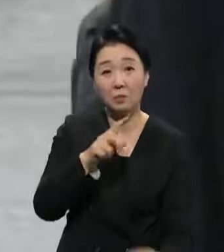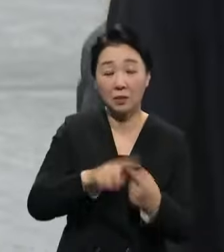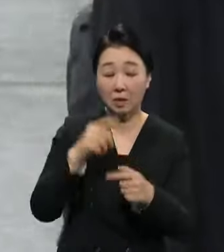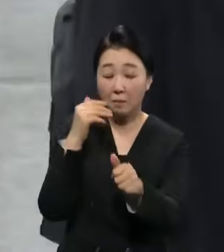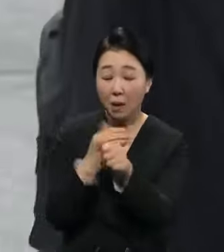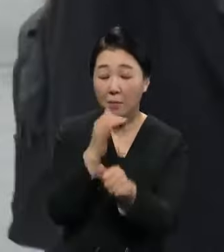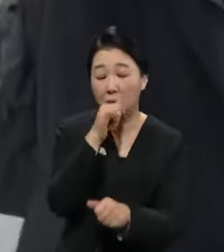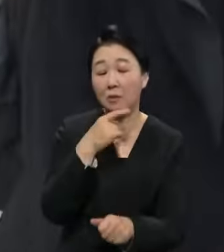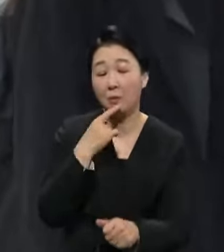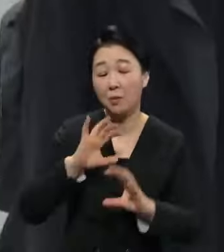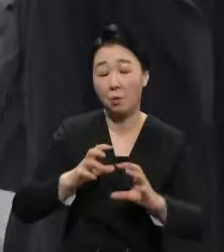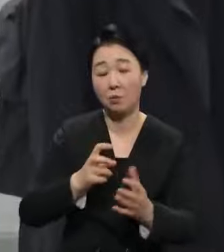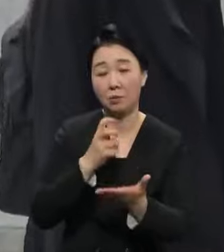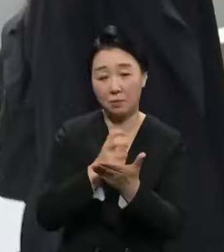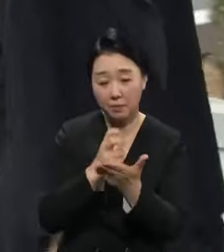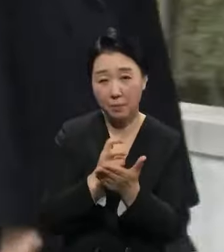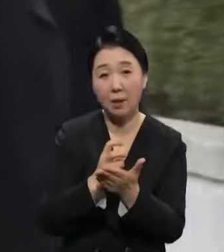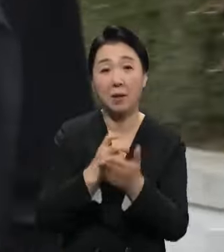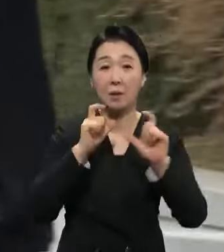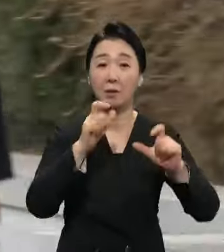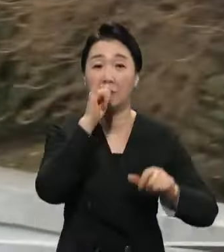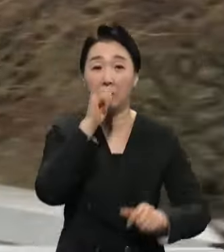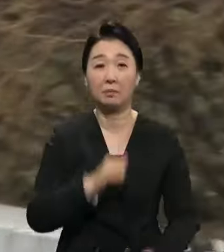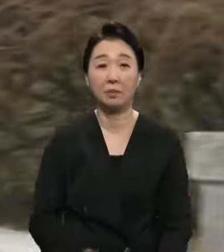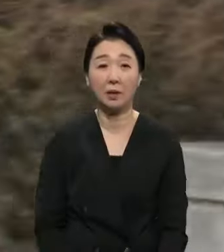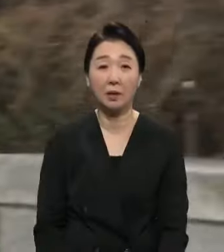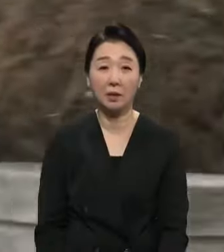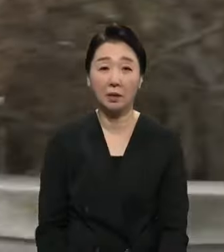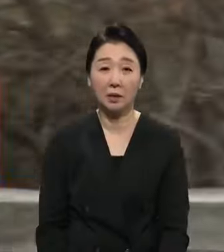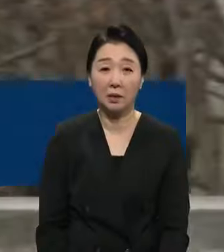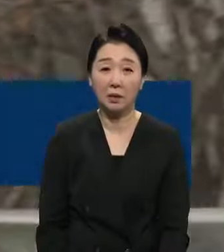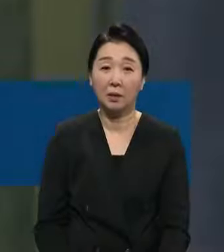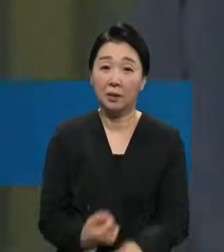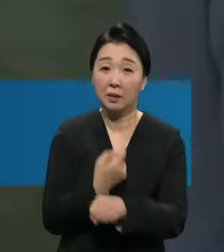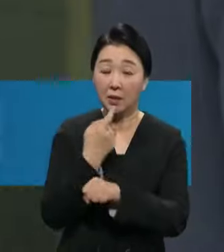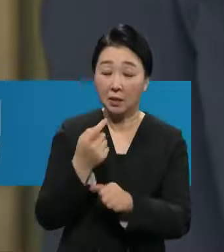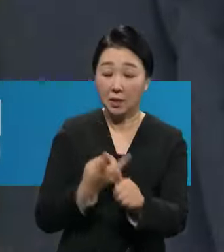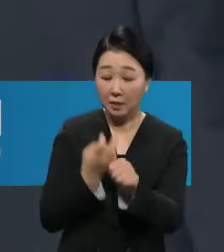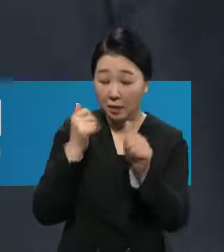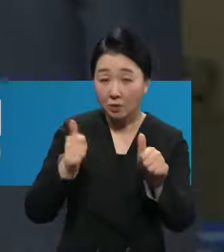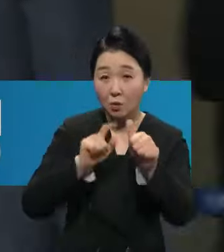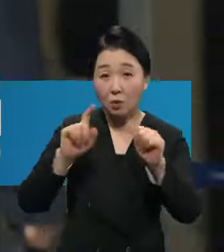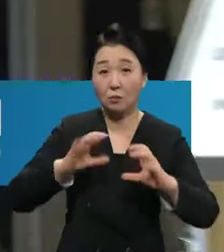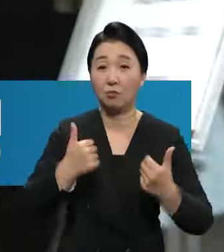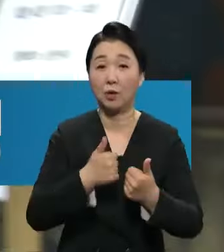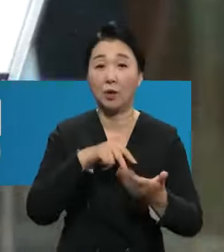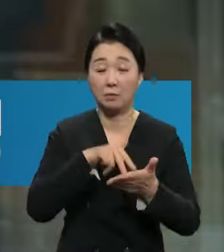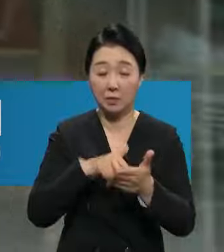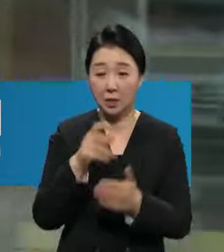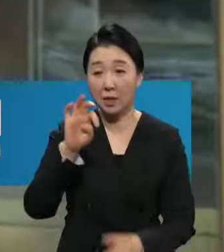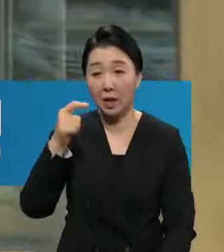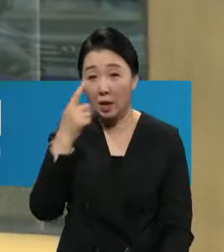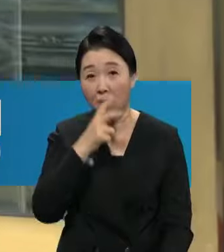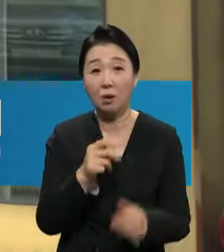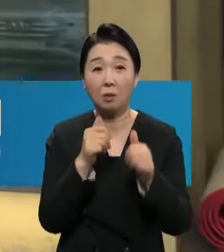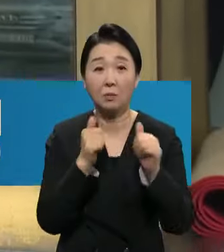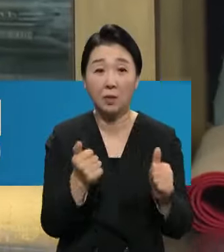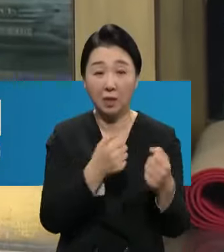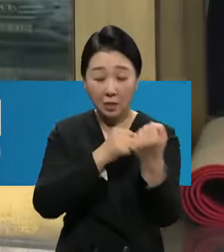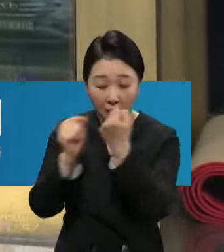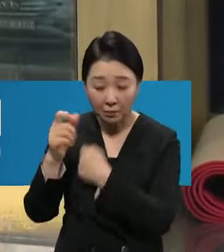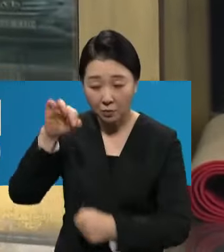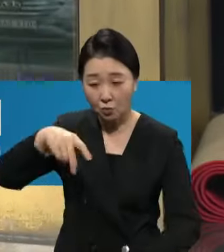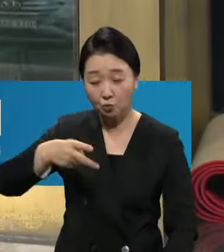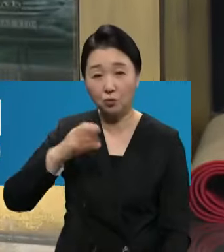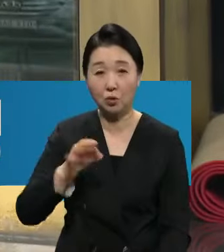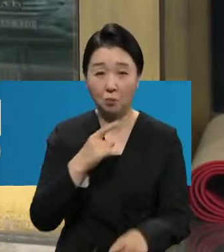오후 2시 헌법 재판소에서 결정됩니다 지난해 안 검사를 탄핵 청구한 국회 안 검사가 탈북민 유성 시를